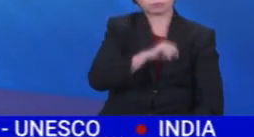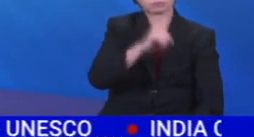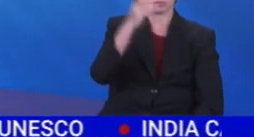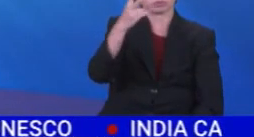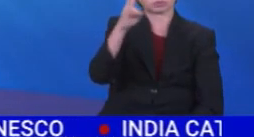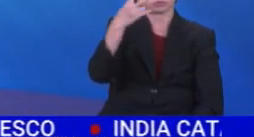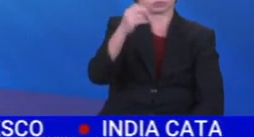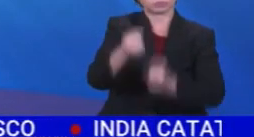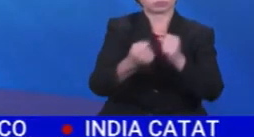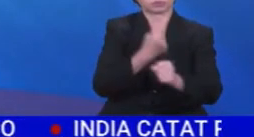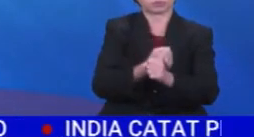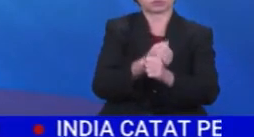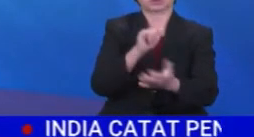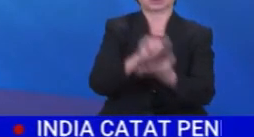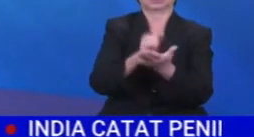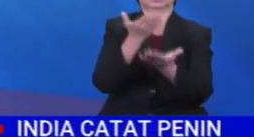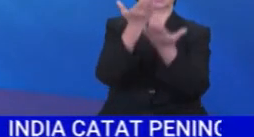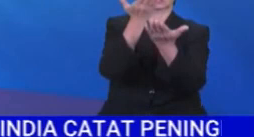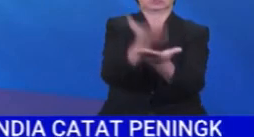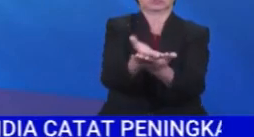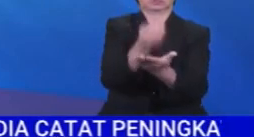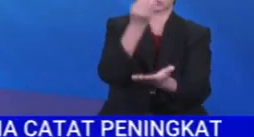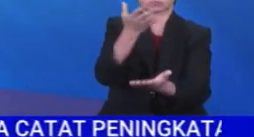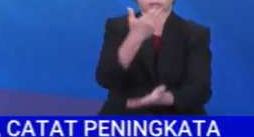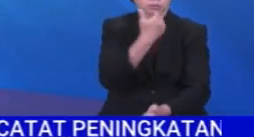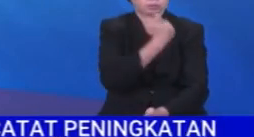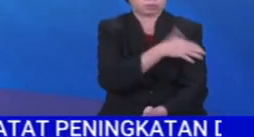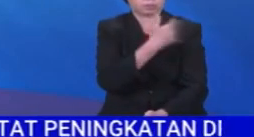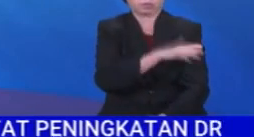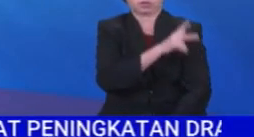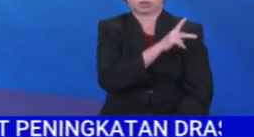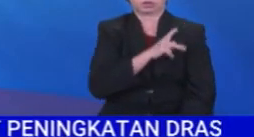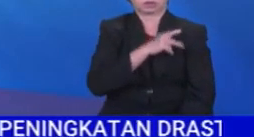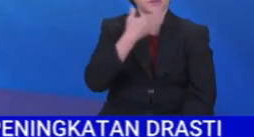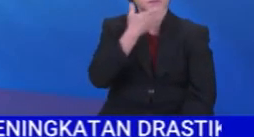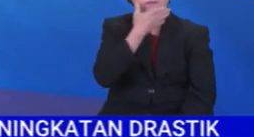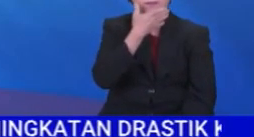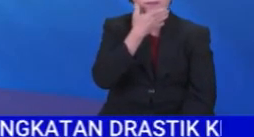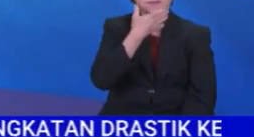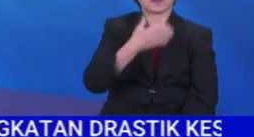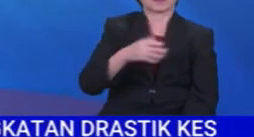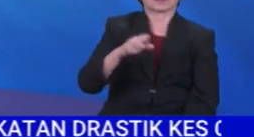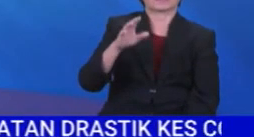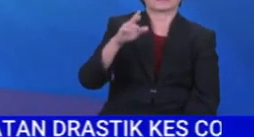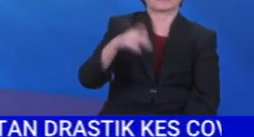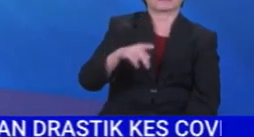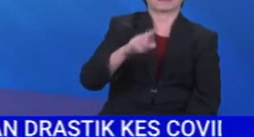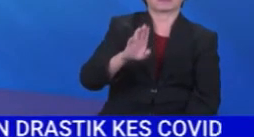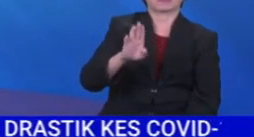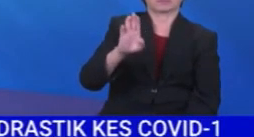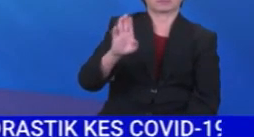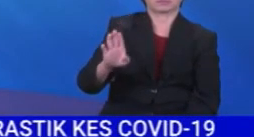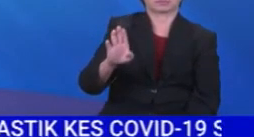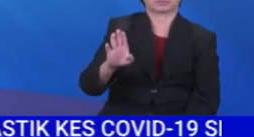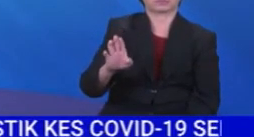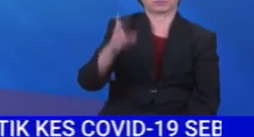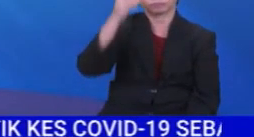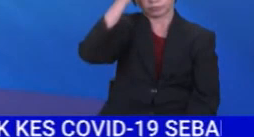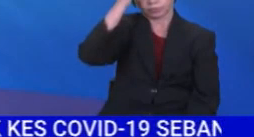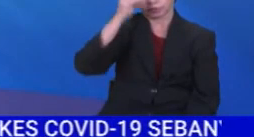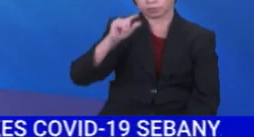17 tahun itu cadangan Yang diutarakan bekas ketua Pemuda Pati pesaka Bumiputera bersatu PBB